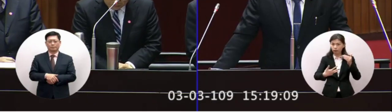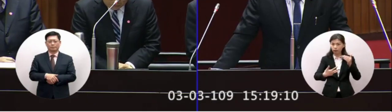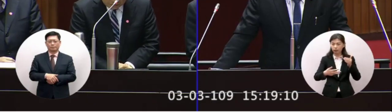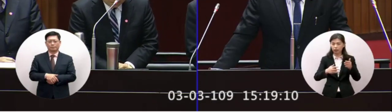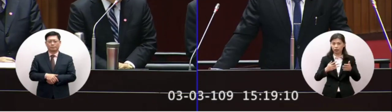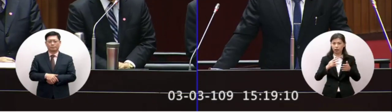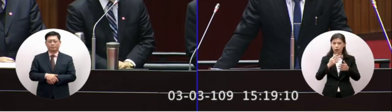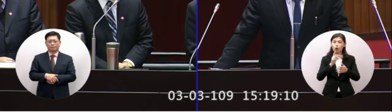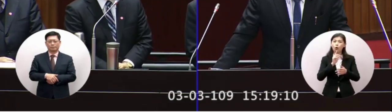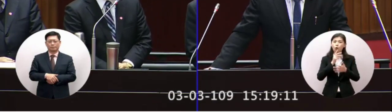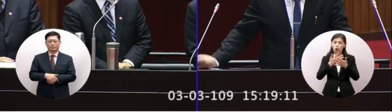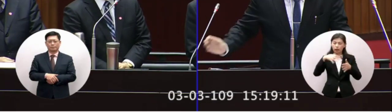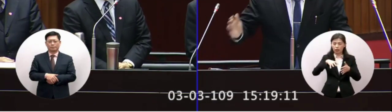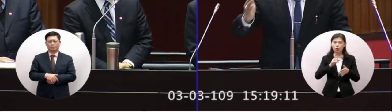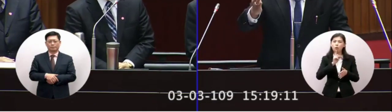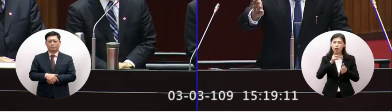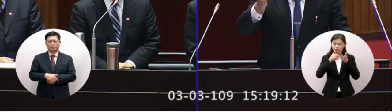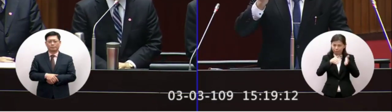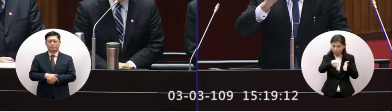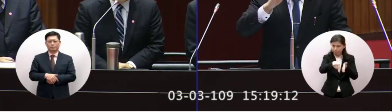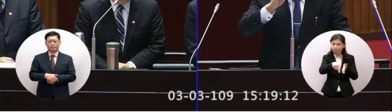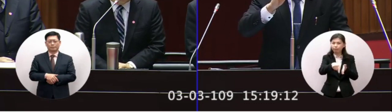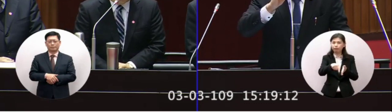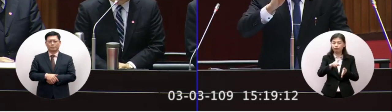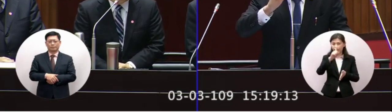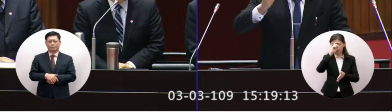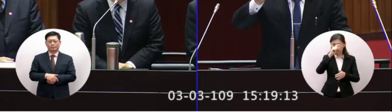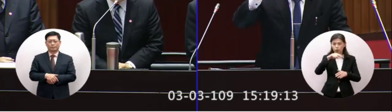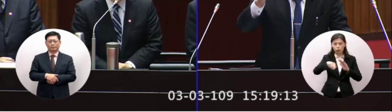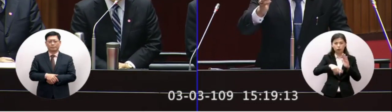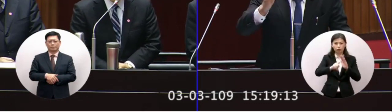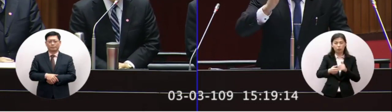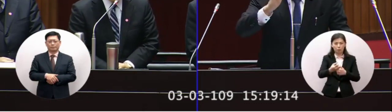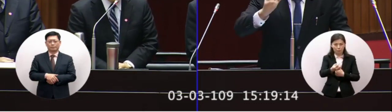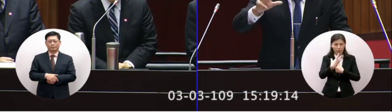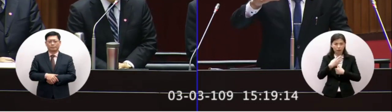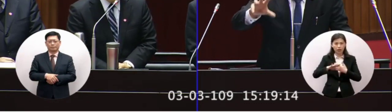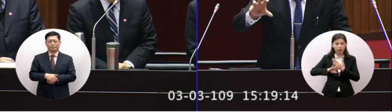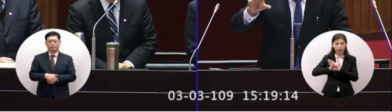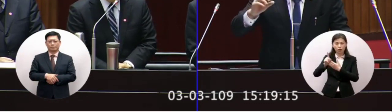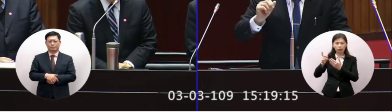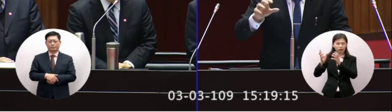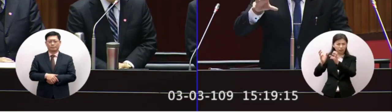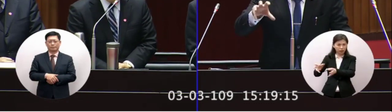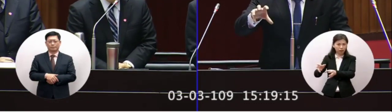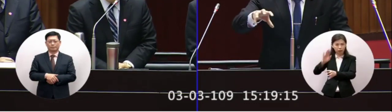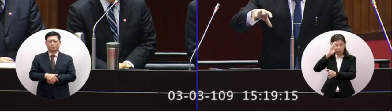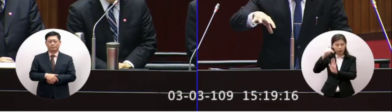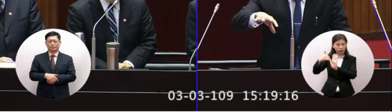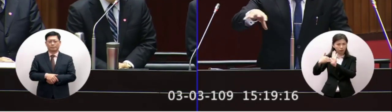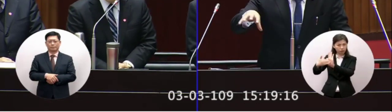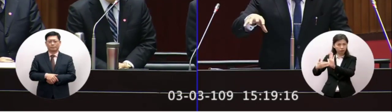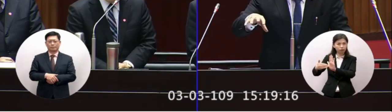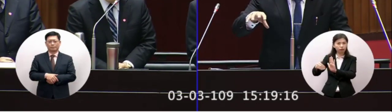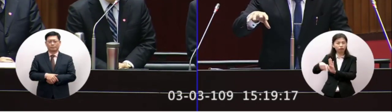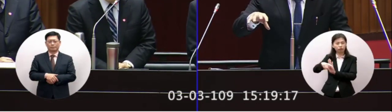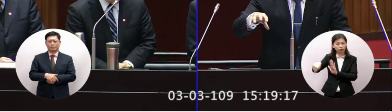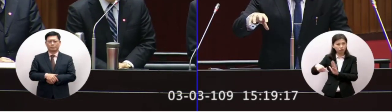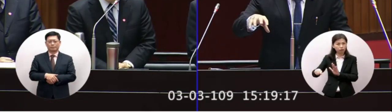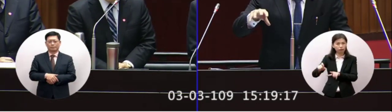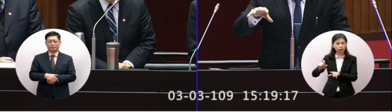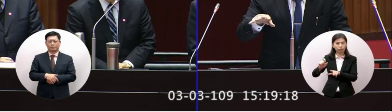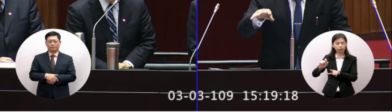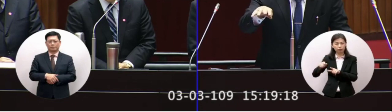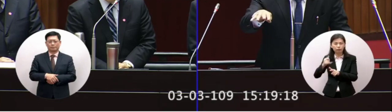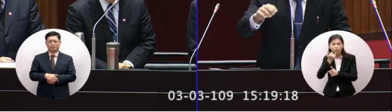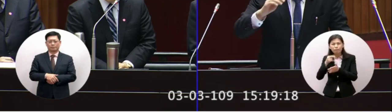置单一网站，我是希望可以是院长这边是不是可以承诺我们另外设一个专门防疫产业资讯的一个相